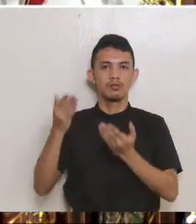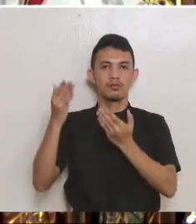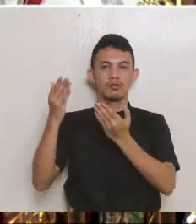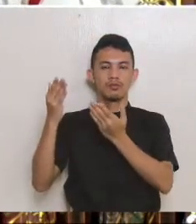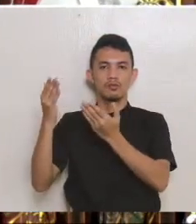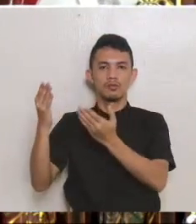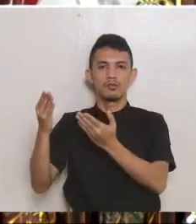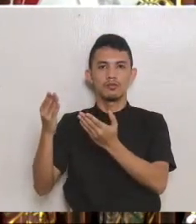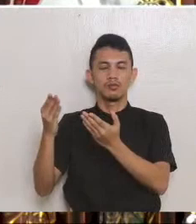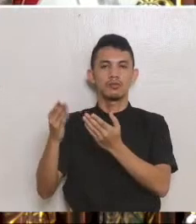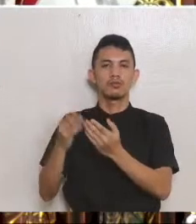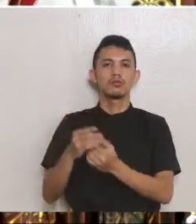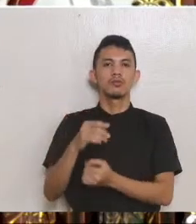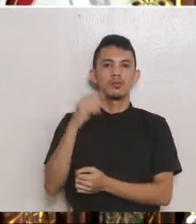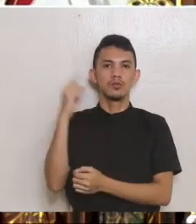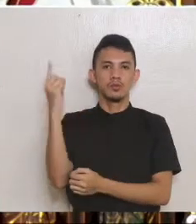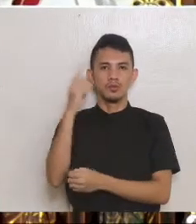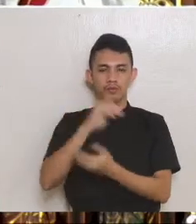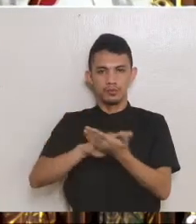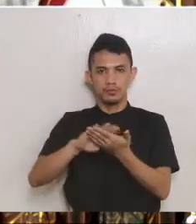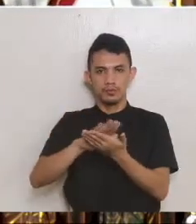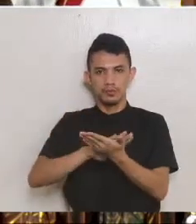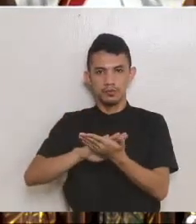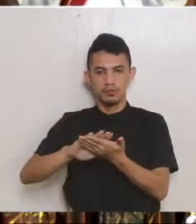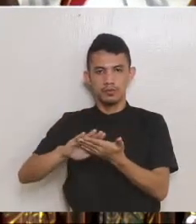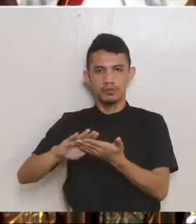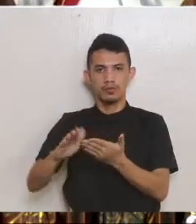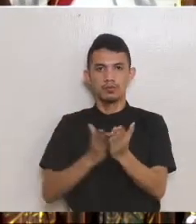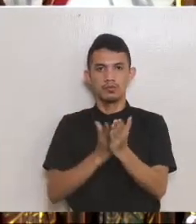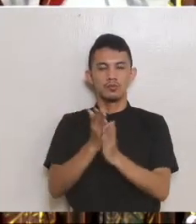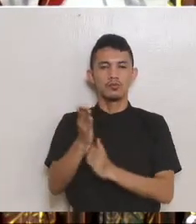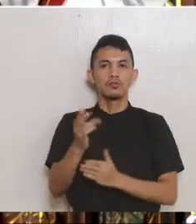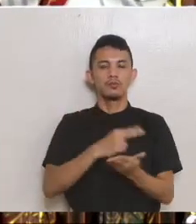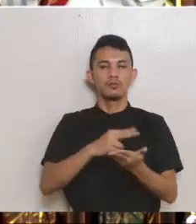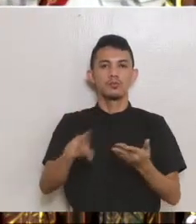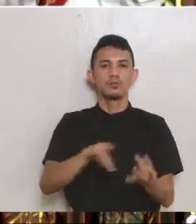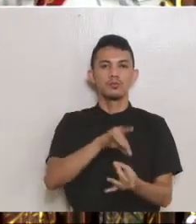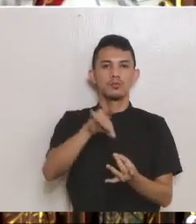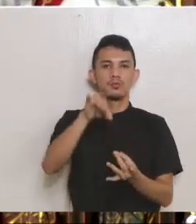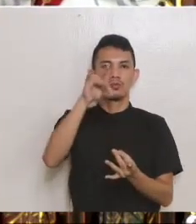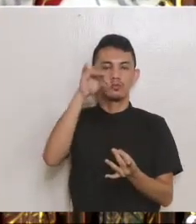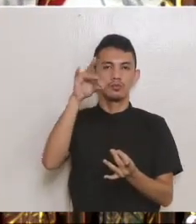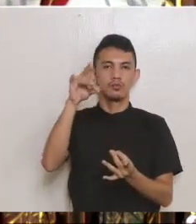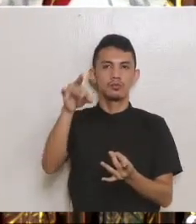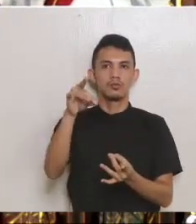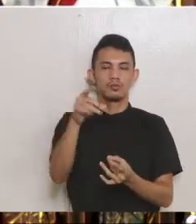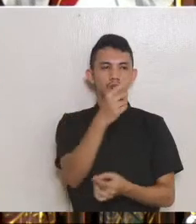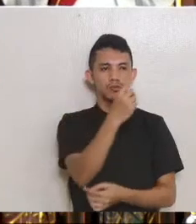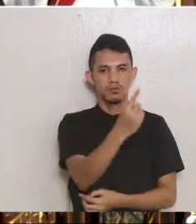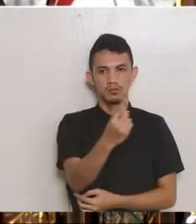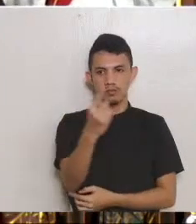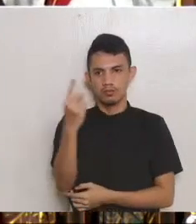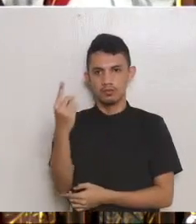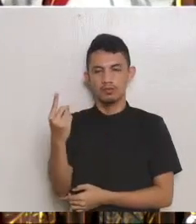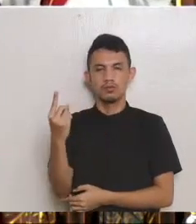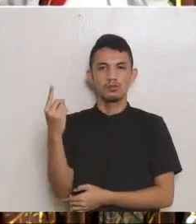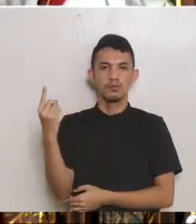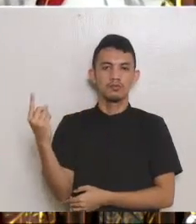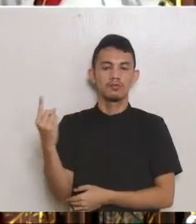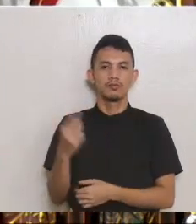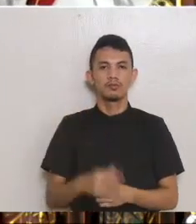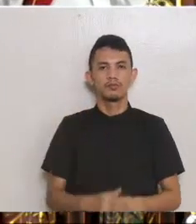pagpasaylo kanunay pinagi sa balang espiritu sa atong isig katao.